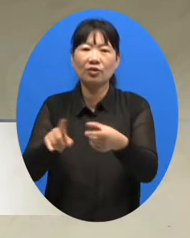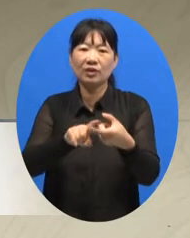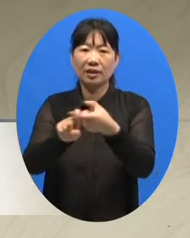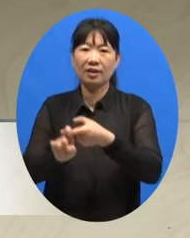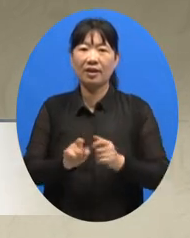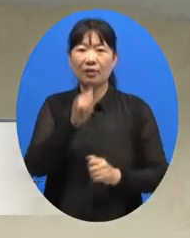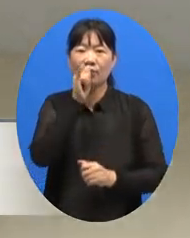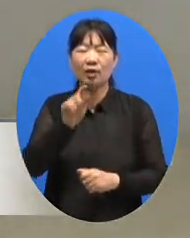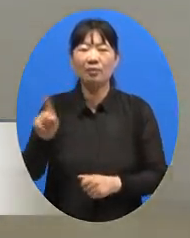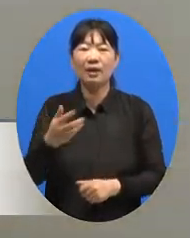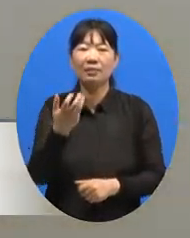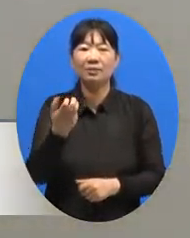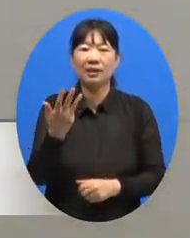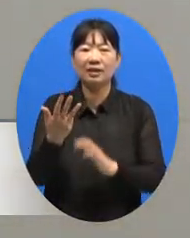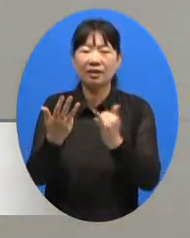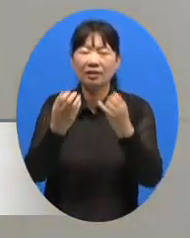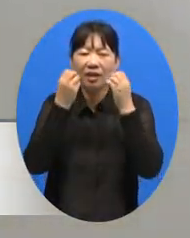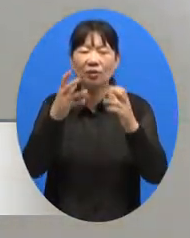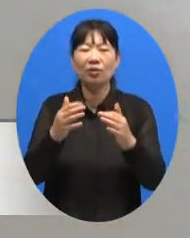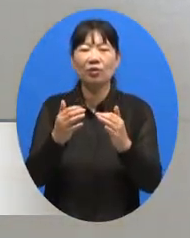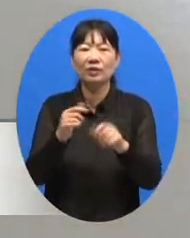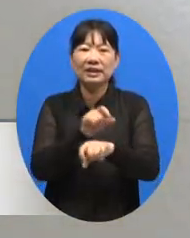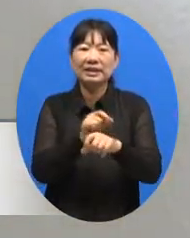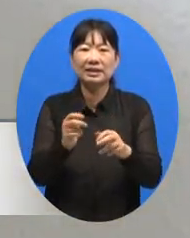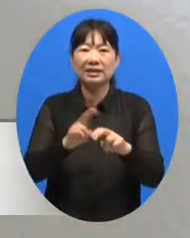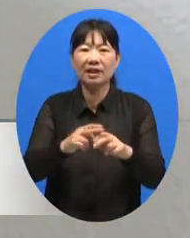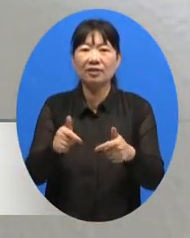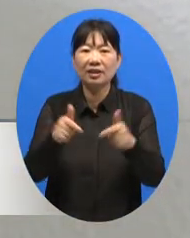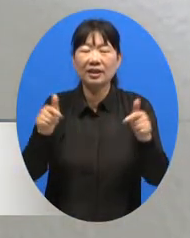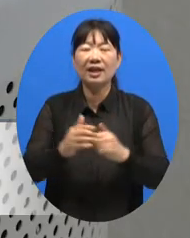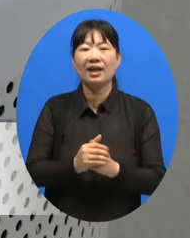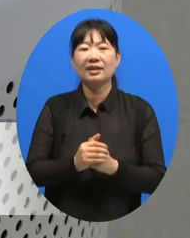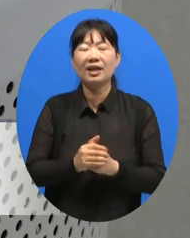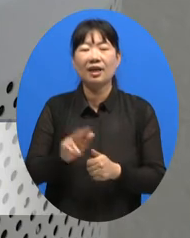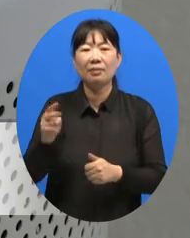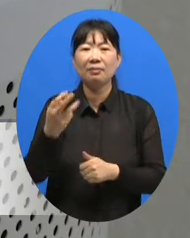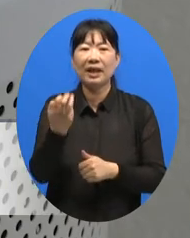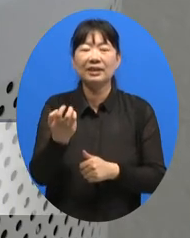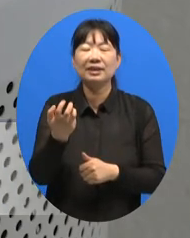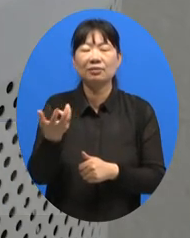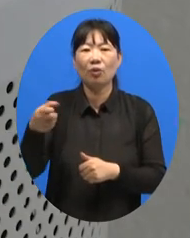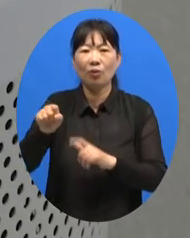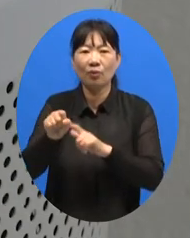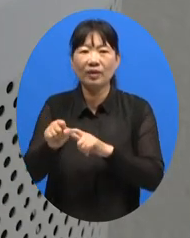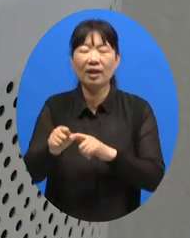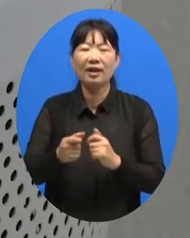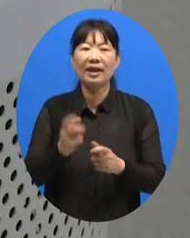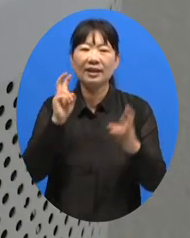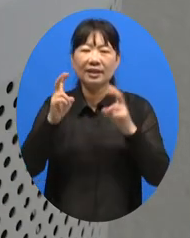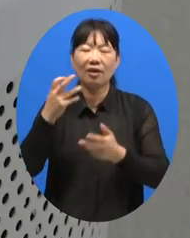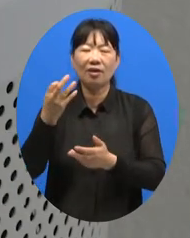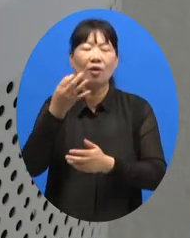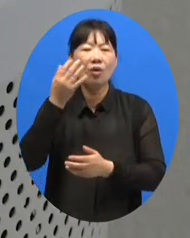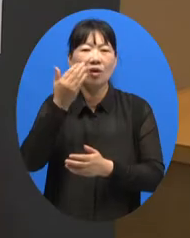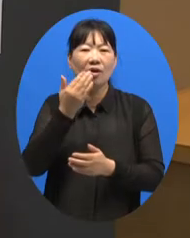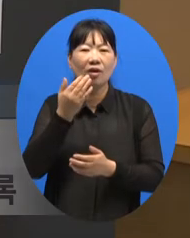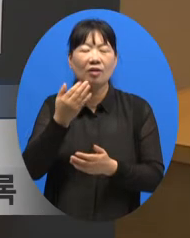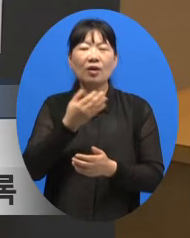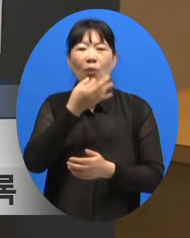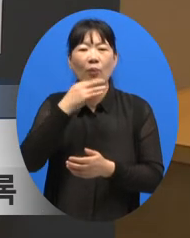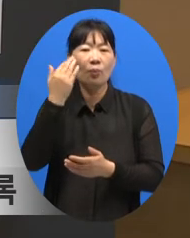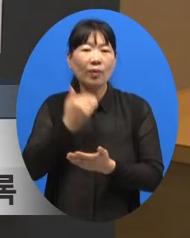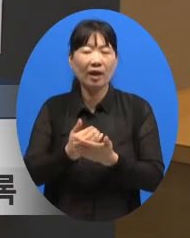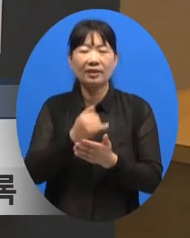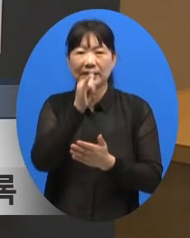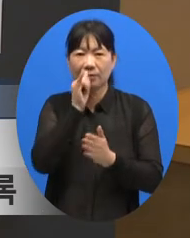연계가 이뤄졌고, 188명의 신규 고용과 281억 원의 기업 매출이 창출되는 성과를 이뤄냈습니다. 잘